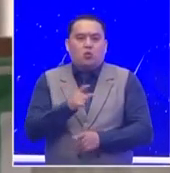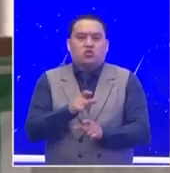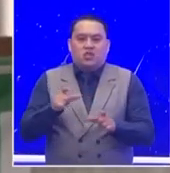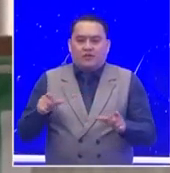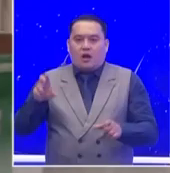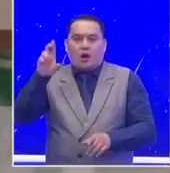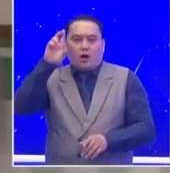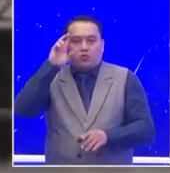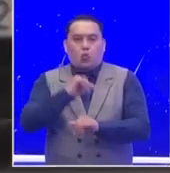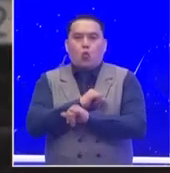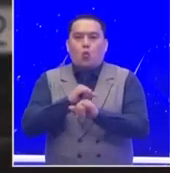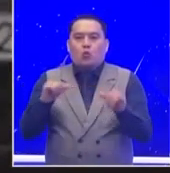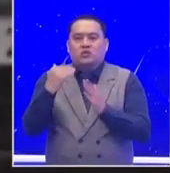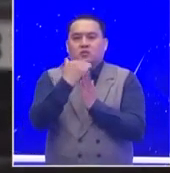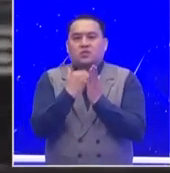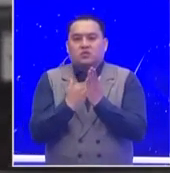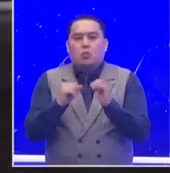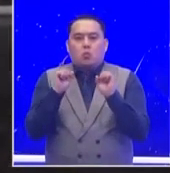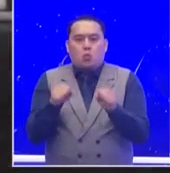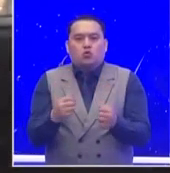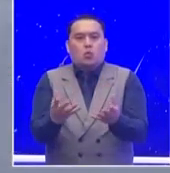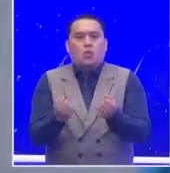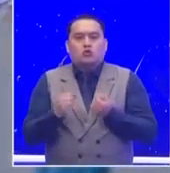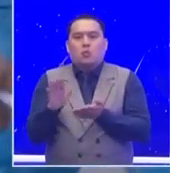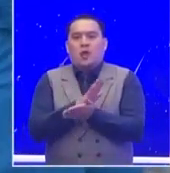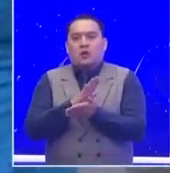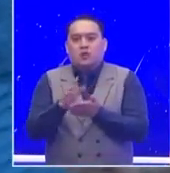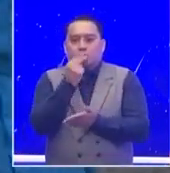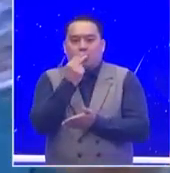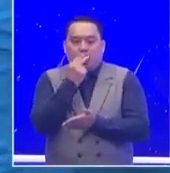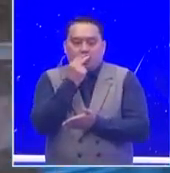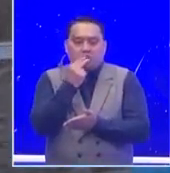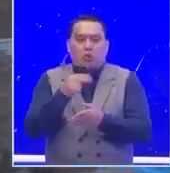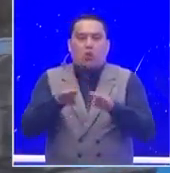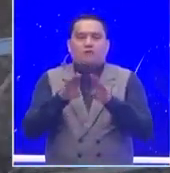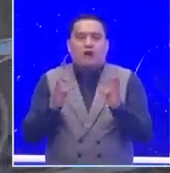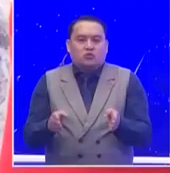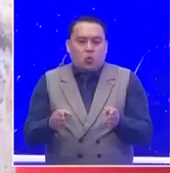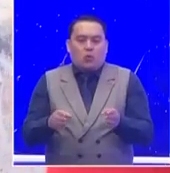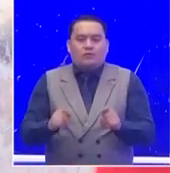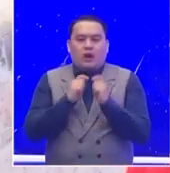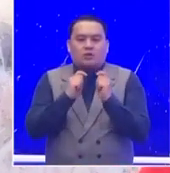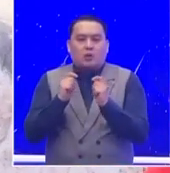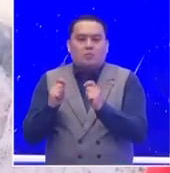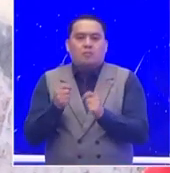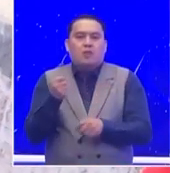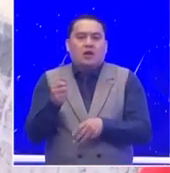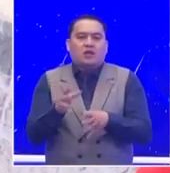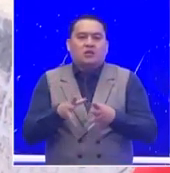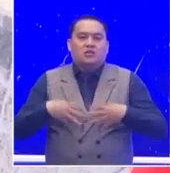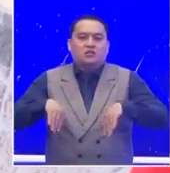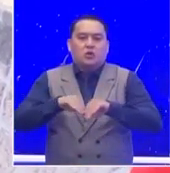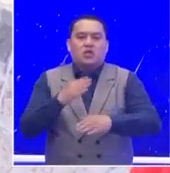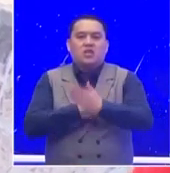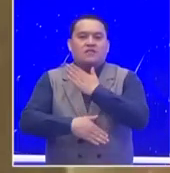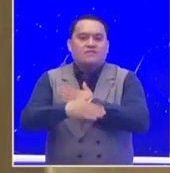страны. Расширят и список тех, кто сможет получать бесплатные продуктово-бытовые наборы. Теперь это не только малоимущие семьи, но и